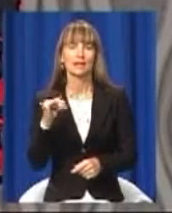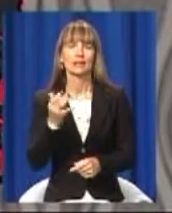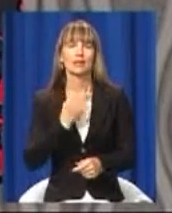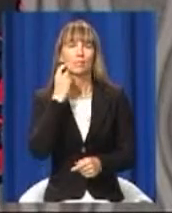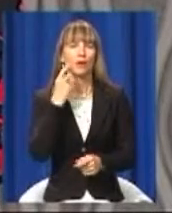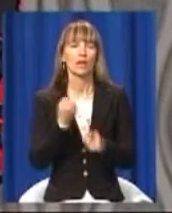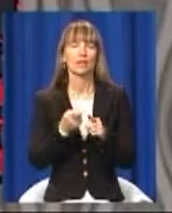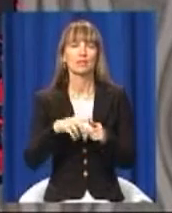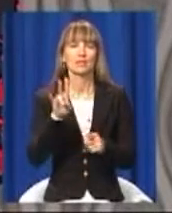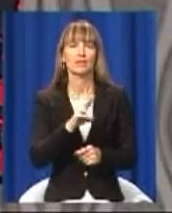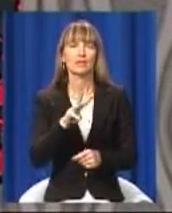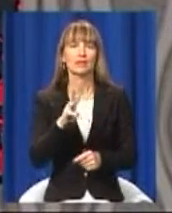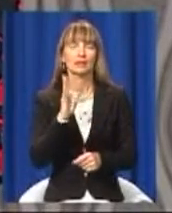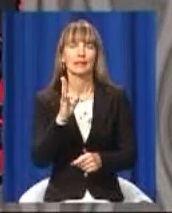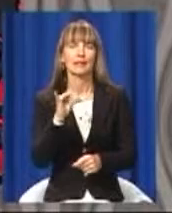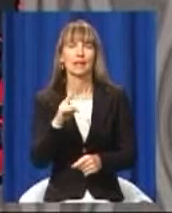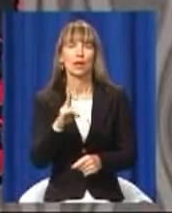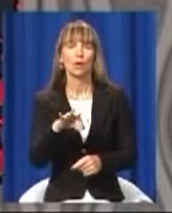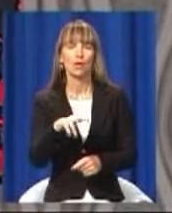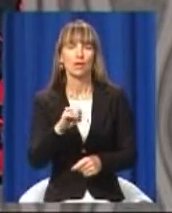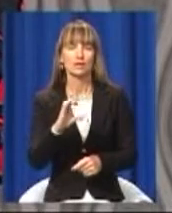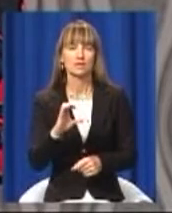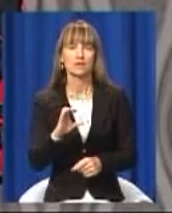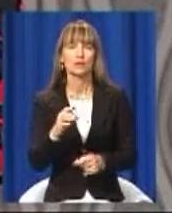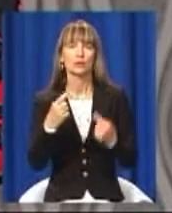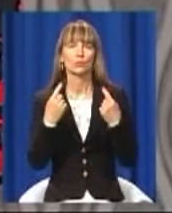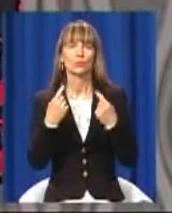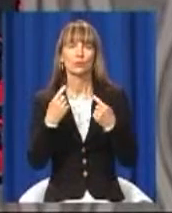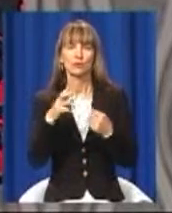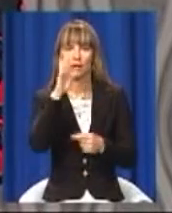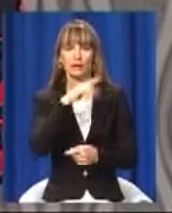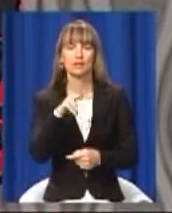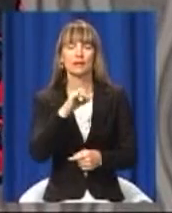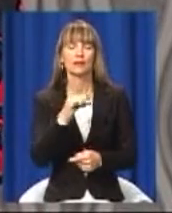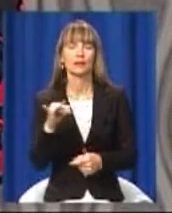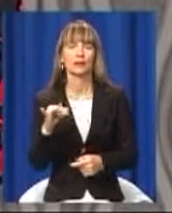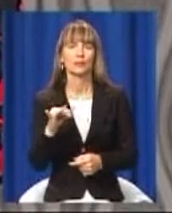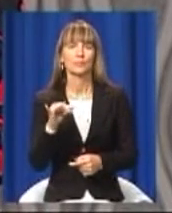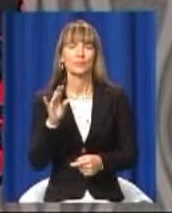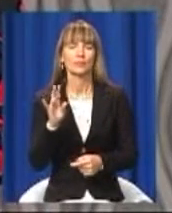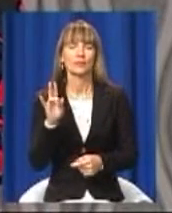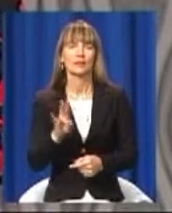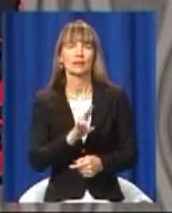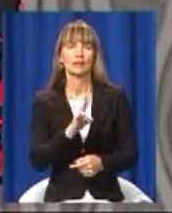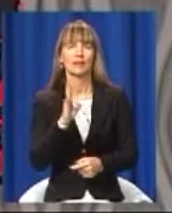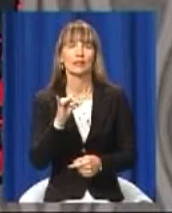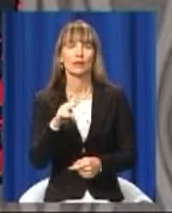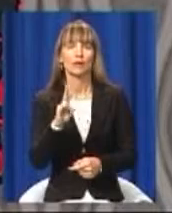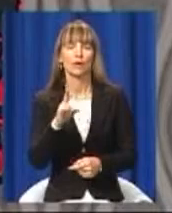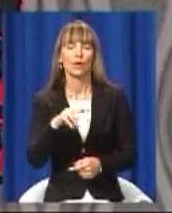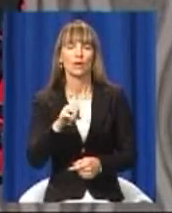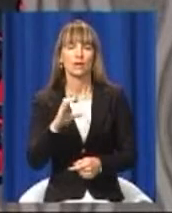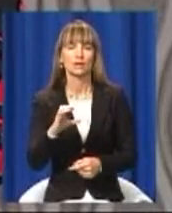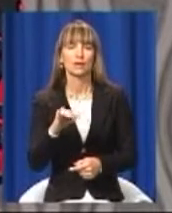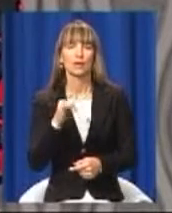У країнах західних називають його Святі Мікалаусом, у Віталії його називають Баба Натале, а у Іспанії –